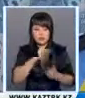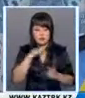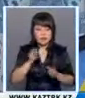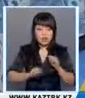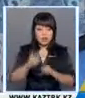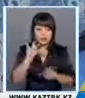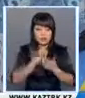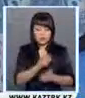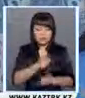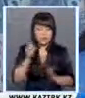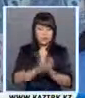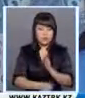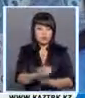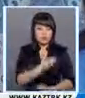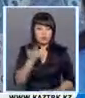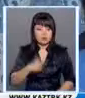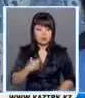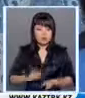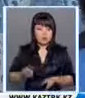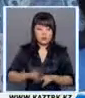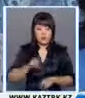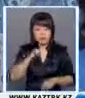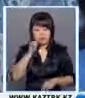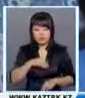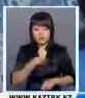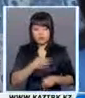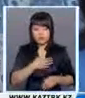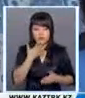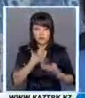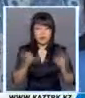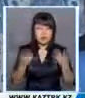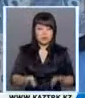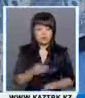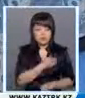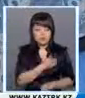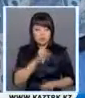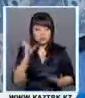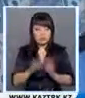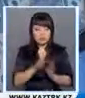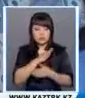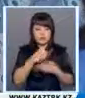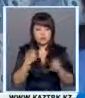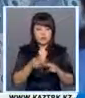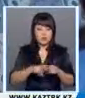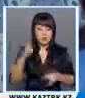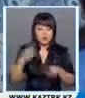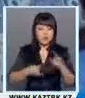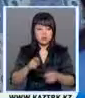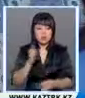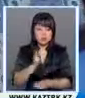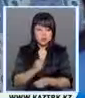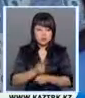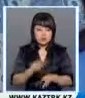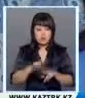осындай оқиға орын алды. Яғни жазасын өтеп жатқандар емін еркін жүріп тұруды қалайды. Мәселен, теледидар көру уақыты шектеусіз